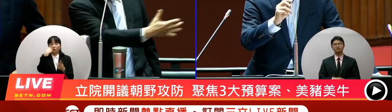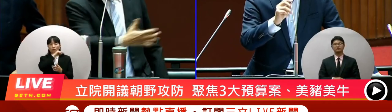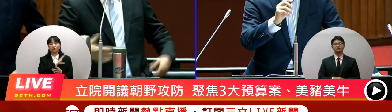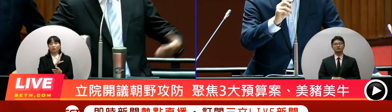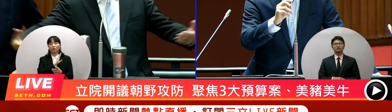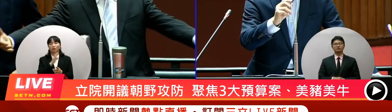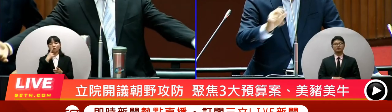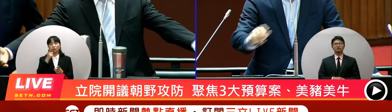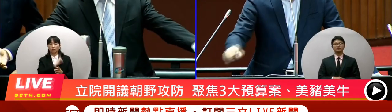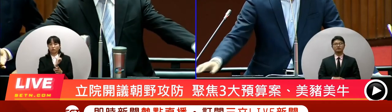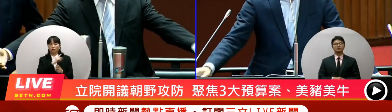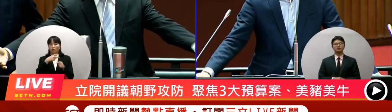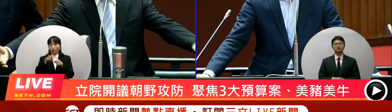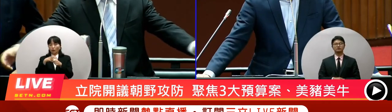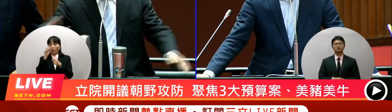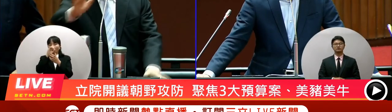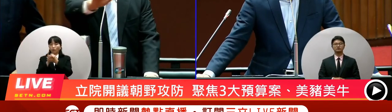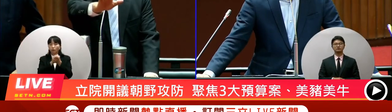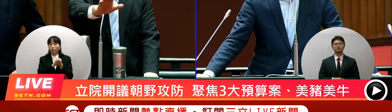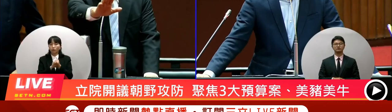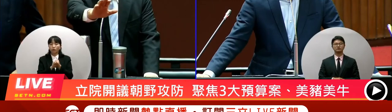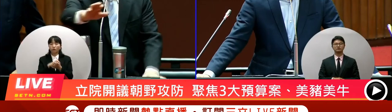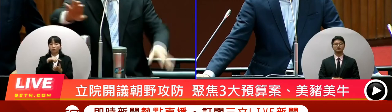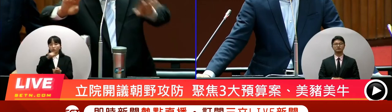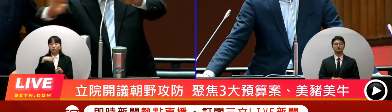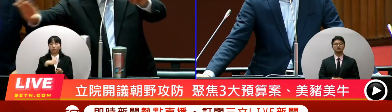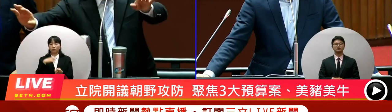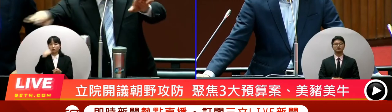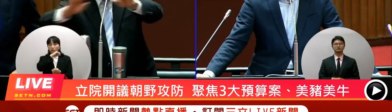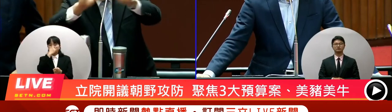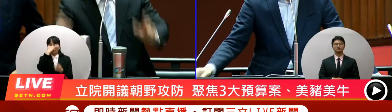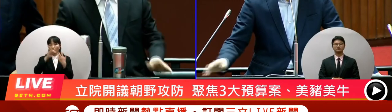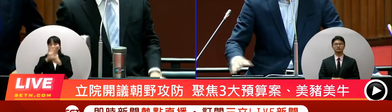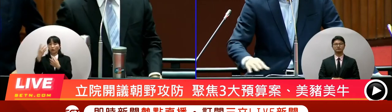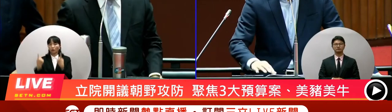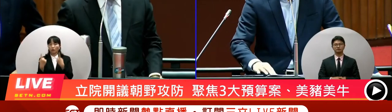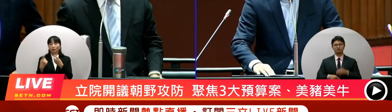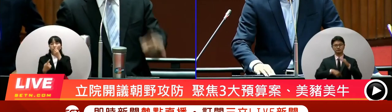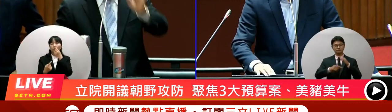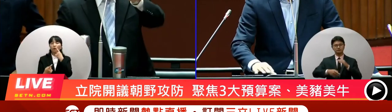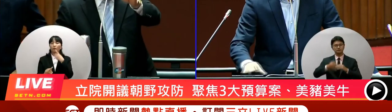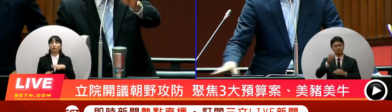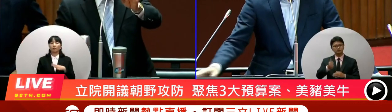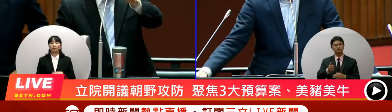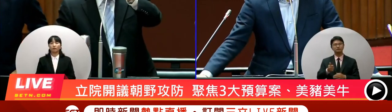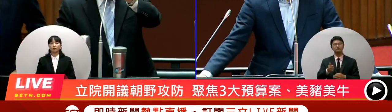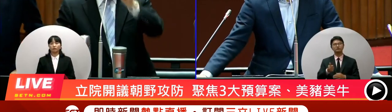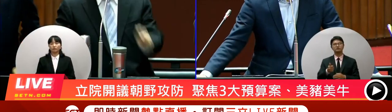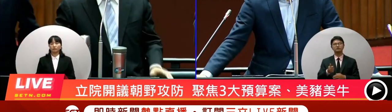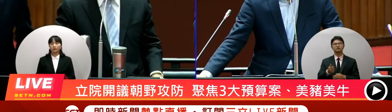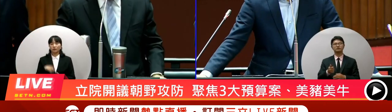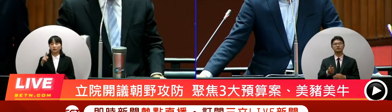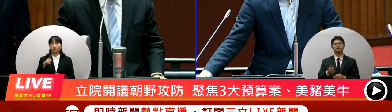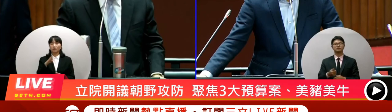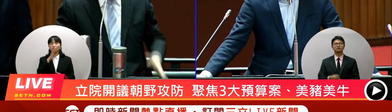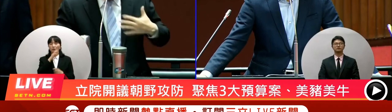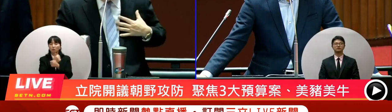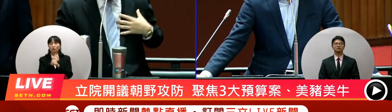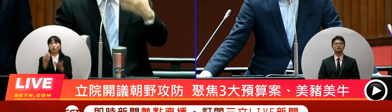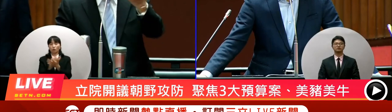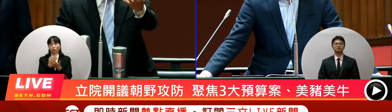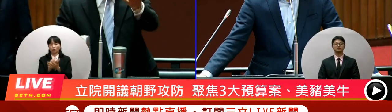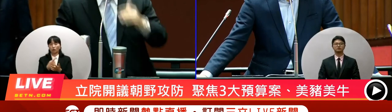是依我那饲猪的好朋友，台湾猪哦跟外国 院长 吃下都知道，所以委员你较无这方面的经验，